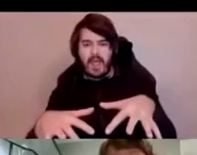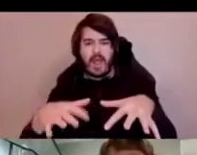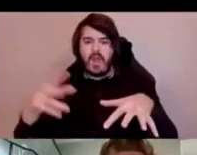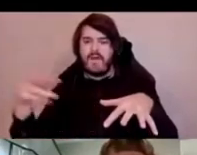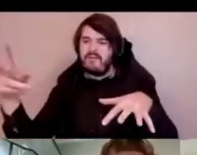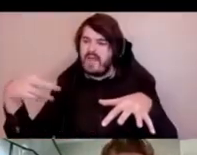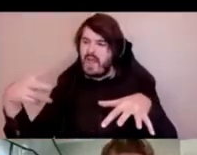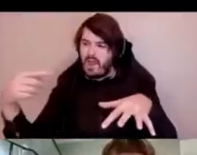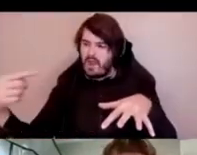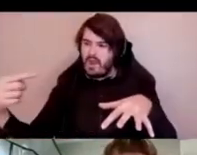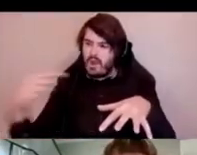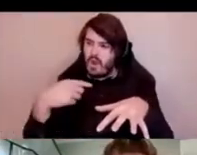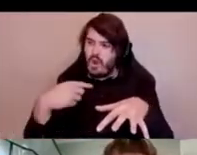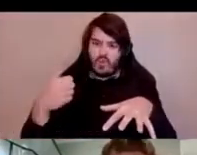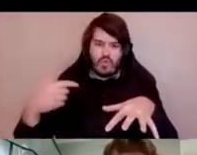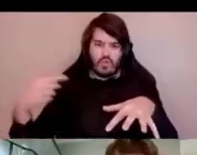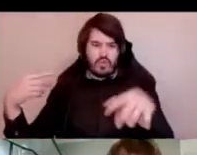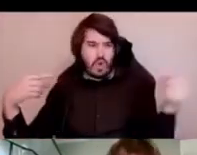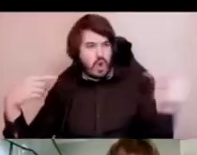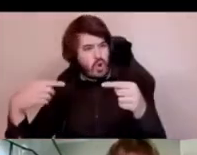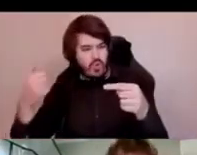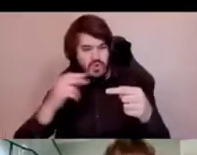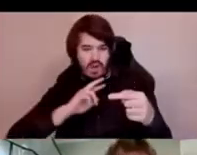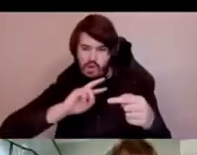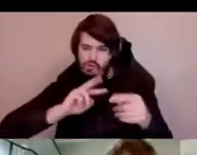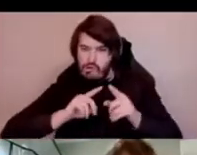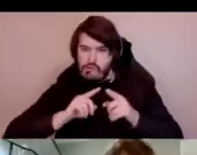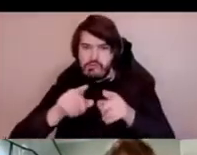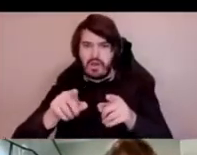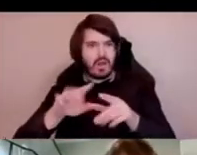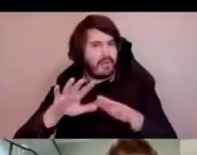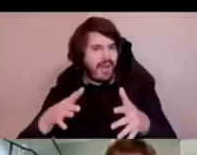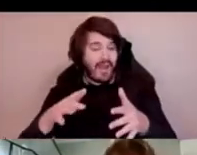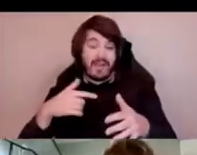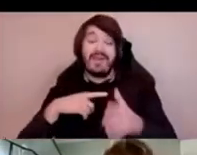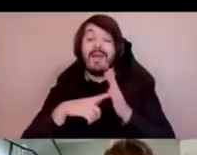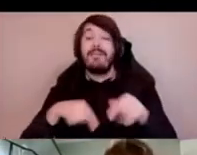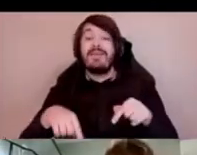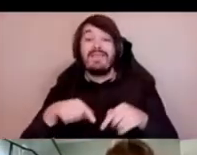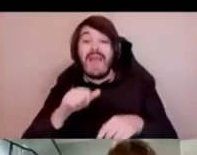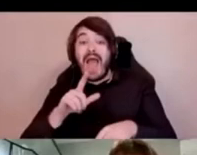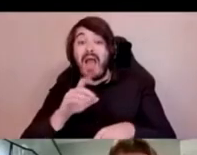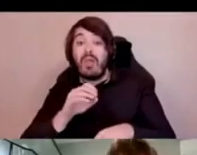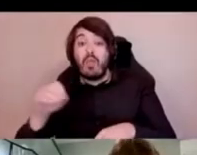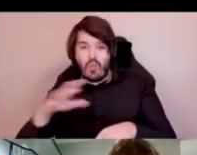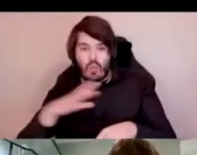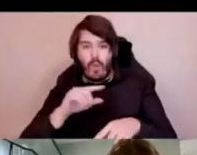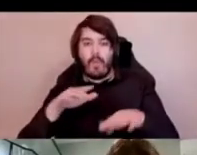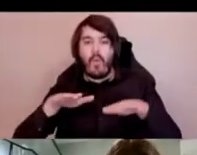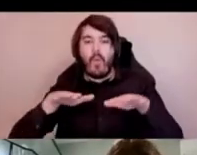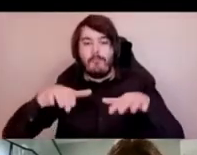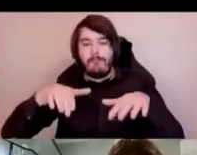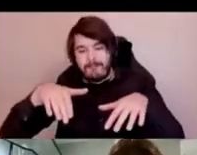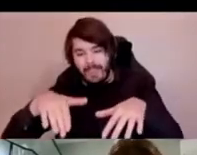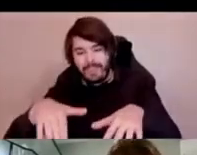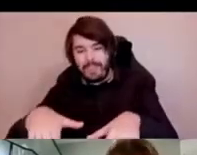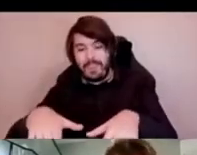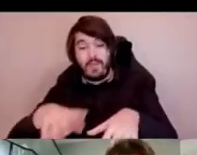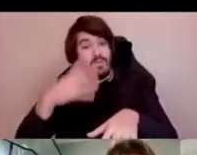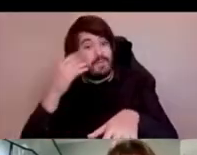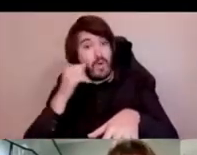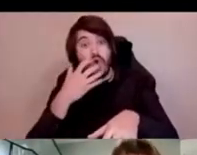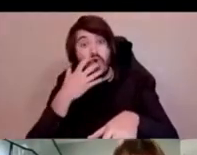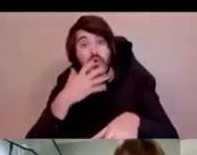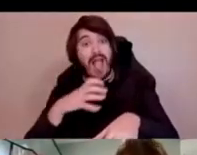d'où? Parce que, par exemple, à l'ado, ici, on a une petite pente. Donc, il faut considérer que la chaleur monte et le